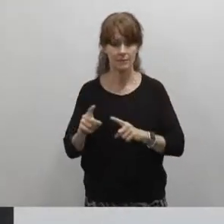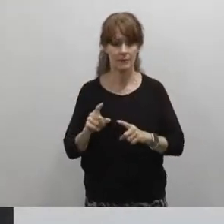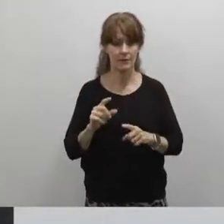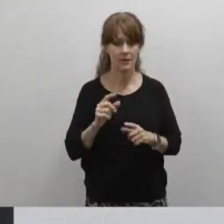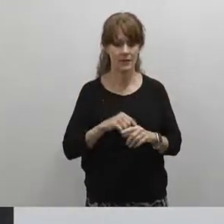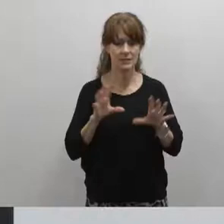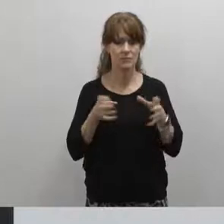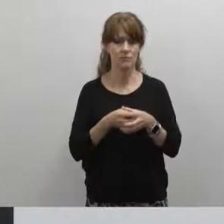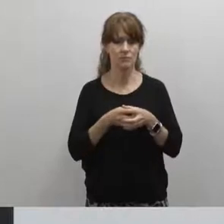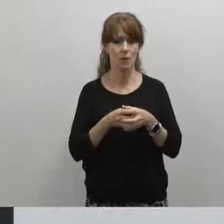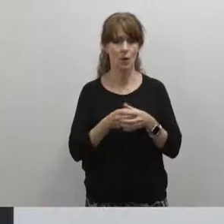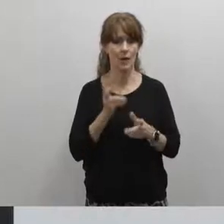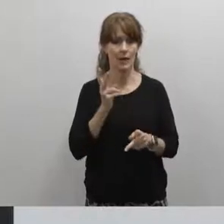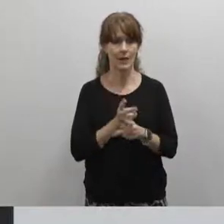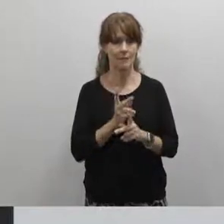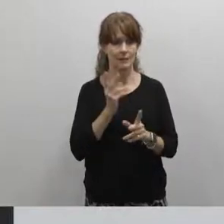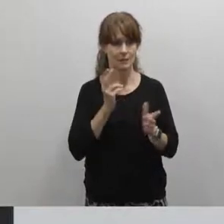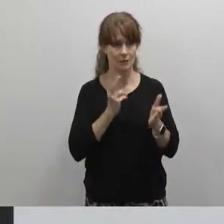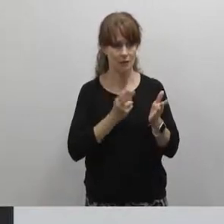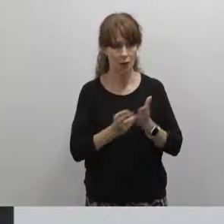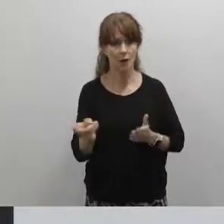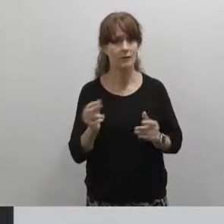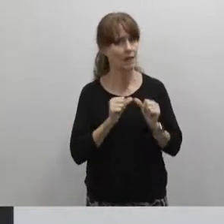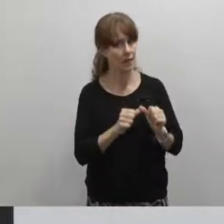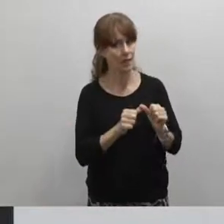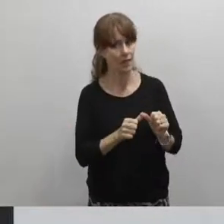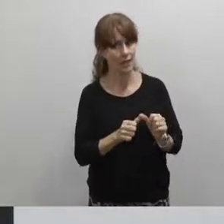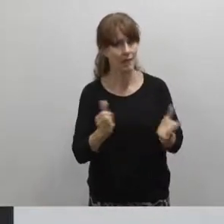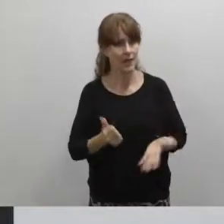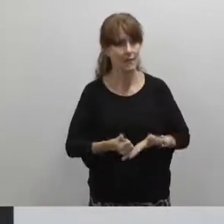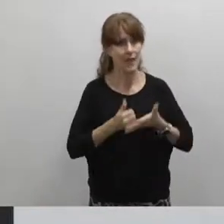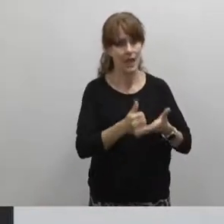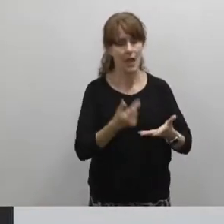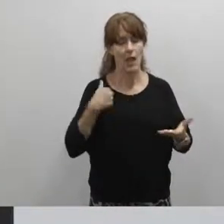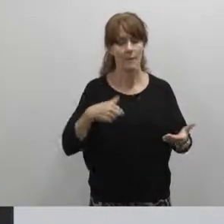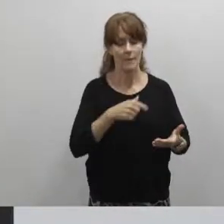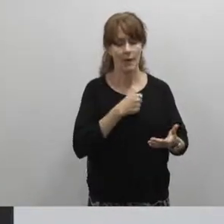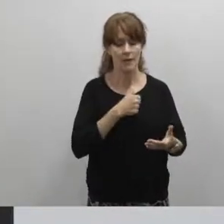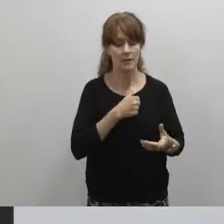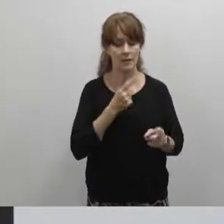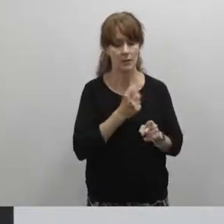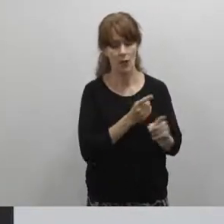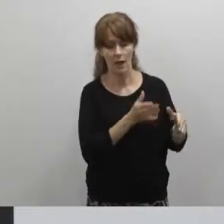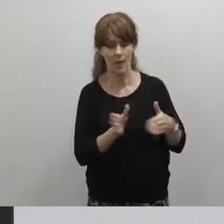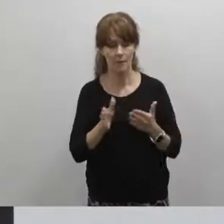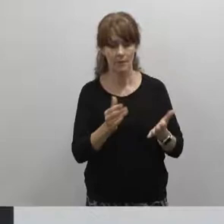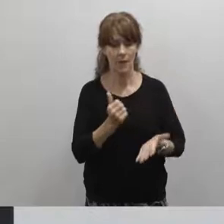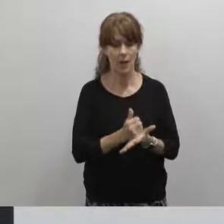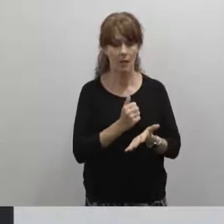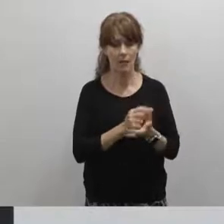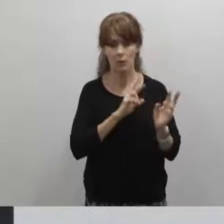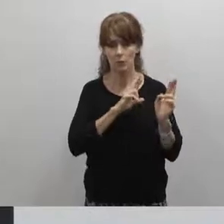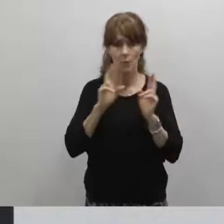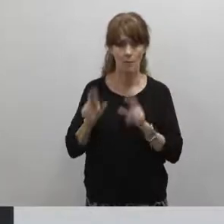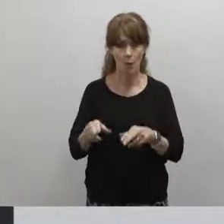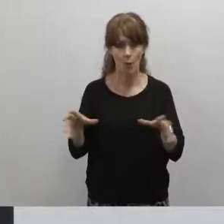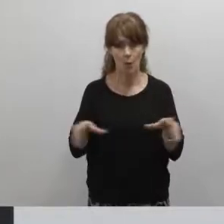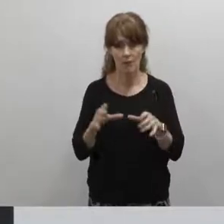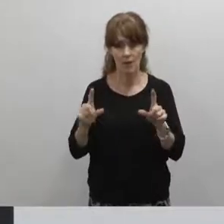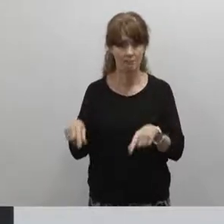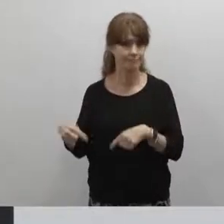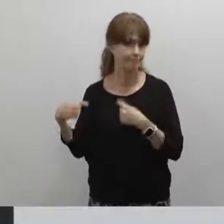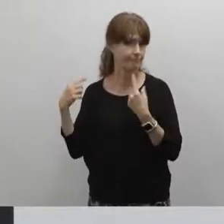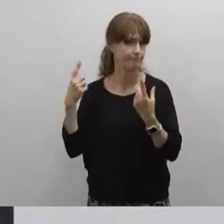task force mùi nâng krum khá krum ca nghe mùi nâng cứ kê nâng chui chùm rồi nhau dưỡng